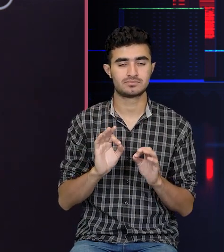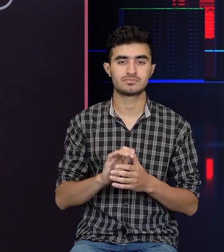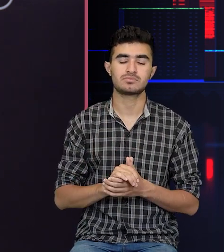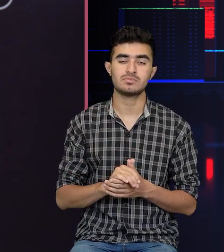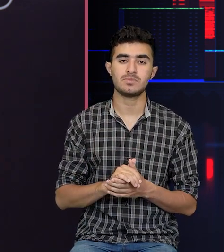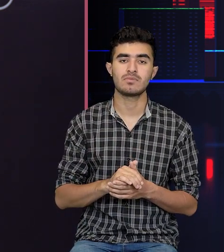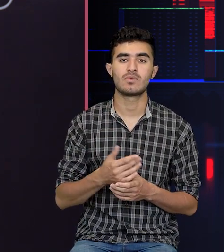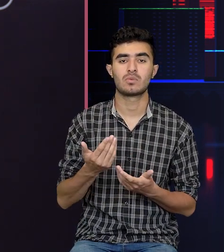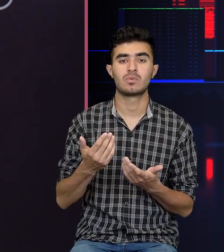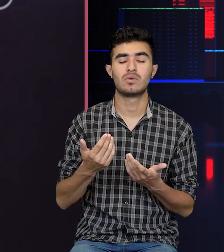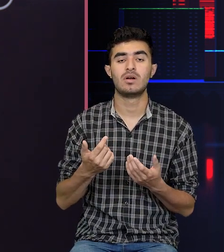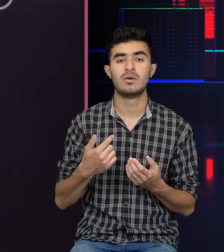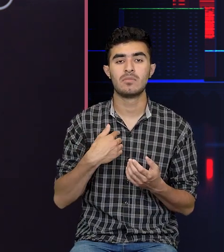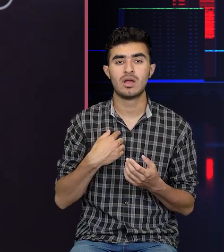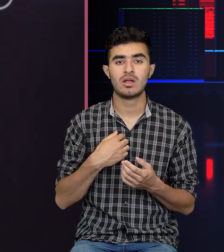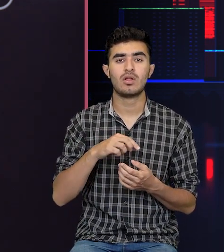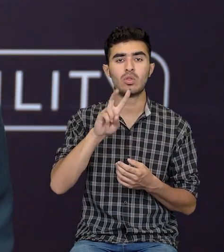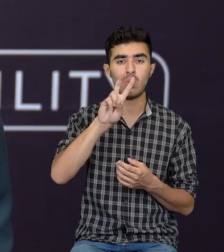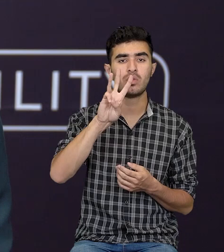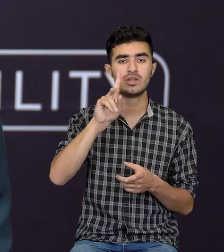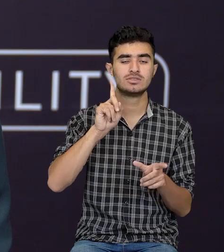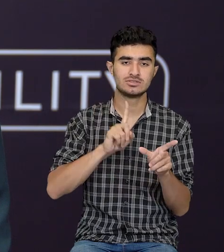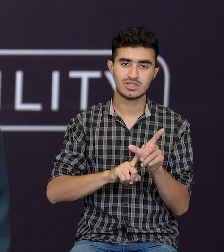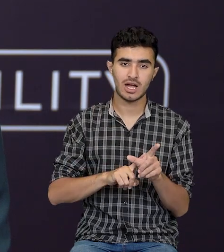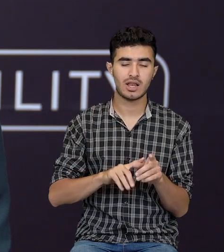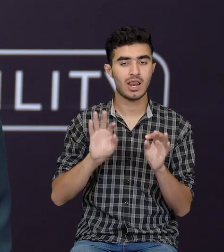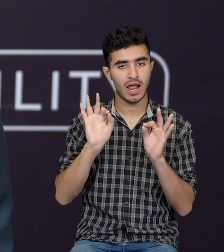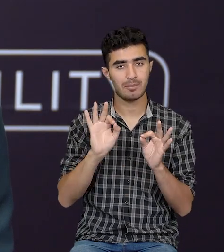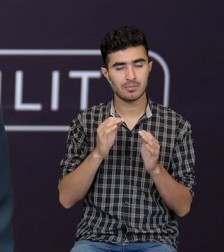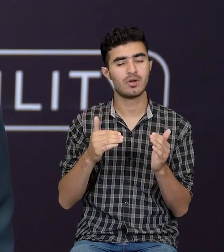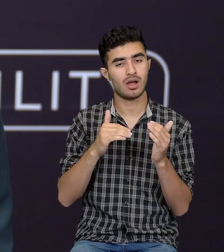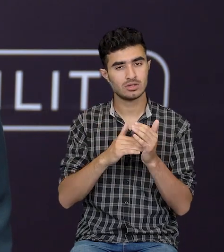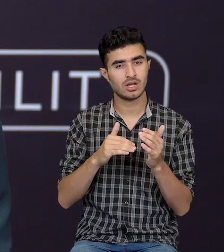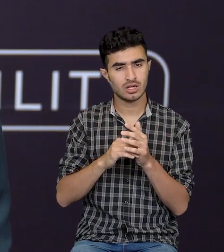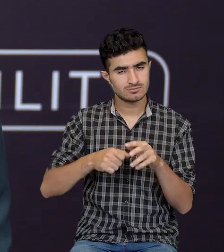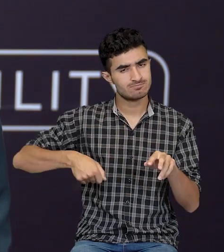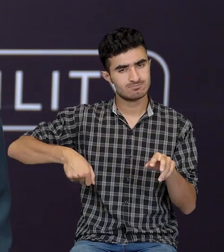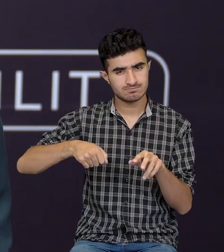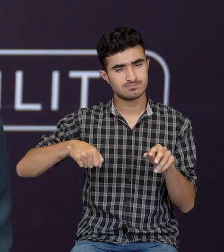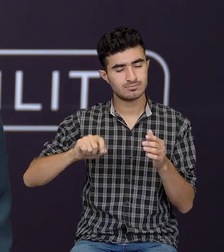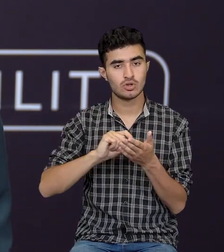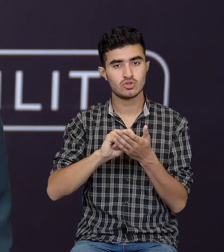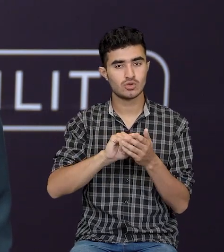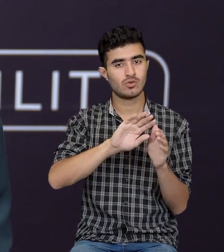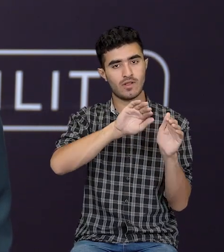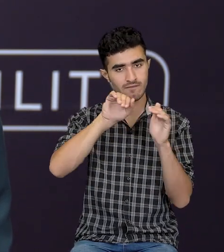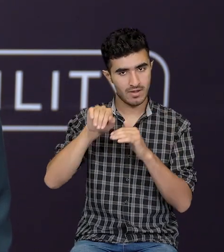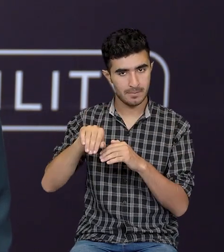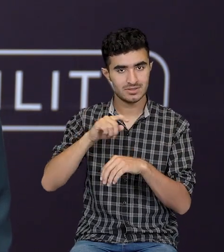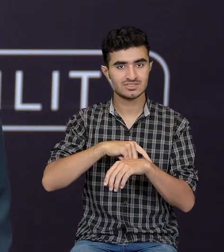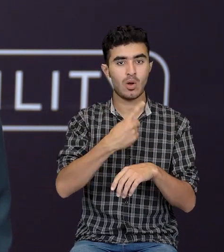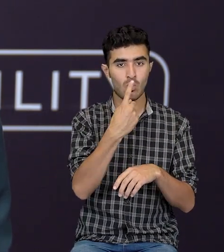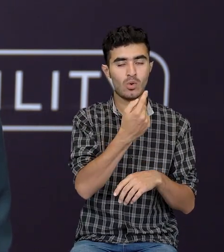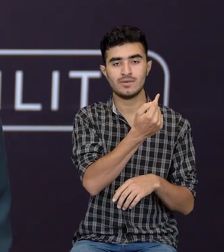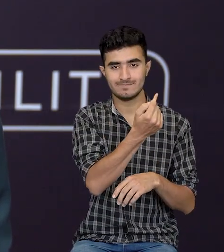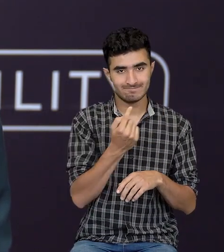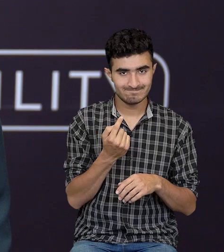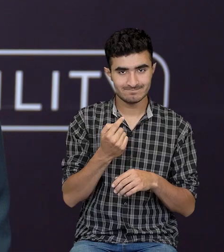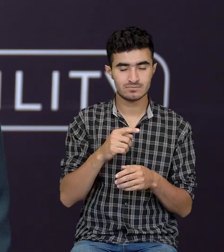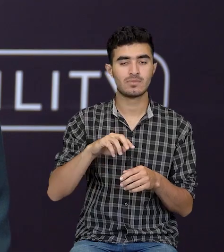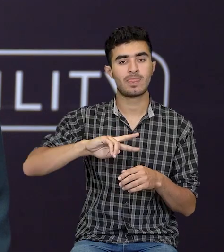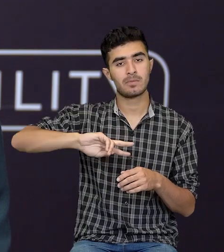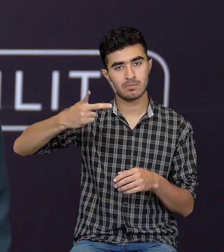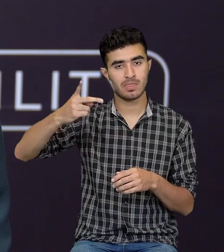वो अकेडमी ख़त्म हो गई जहाँ पे मैं खेलता था। फिर इन्होंने एक जौहर टाउन में अकेडमी बनाई थी, मैं वहाँ पे चला गया। तो जब वहाँ पे गया